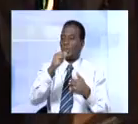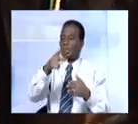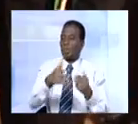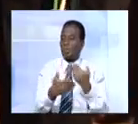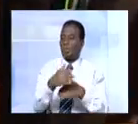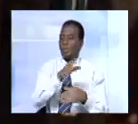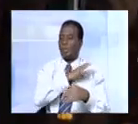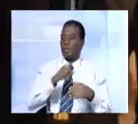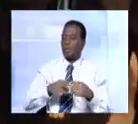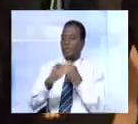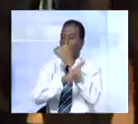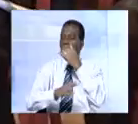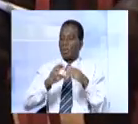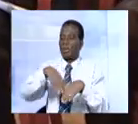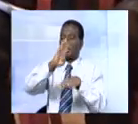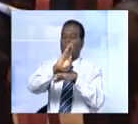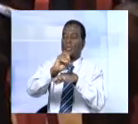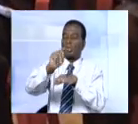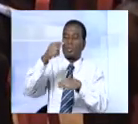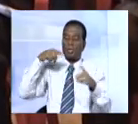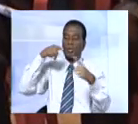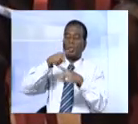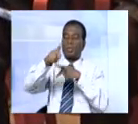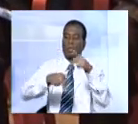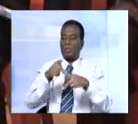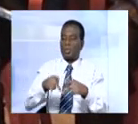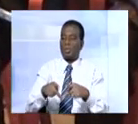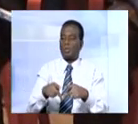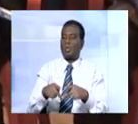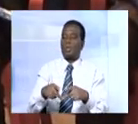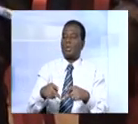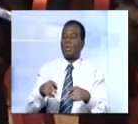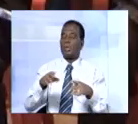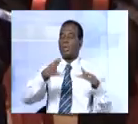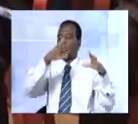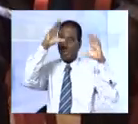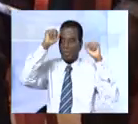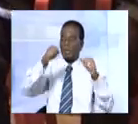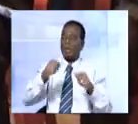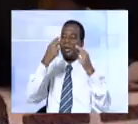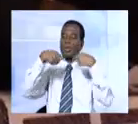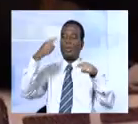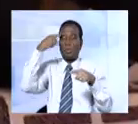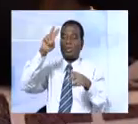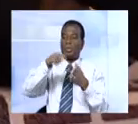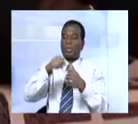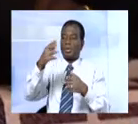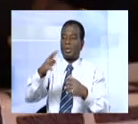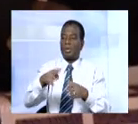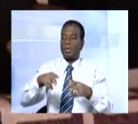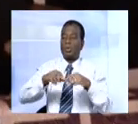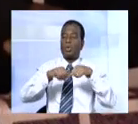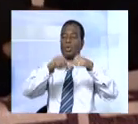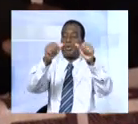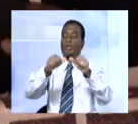conseil régional de Boisfli en direction des populations. Abi Kofi Richard annonce pour 2014 la reprise des